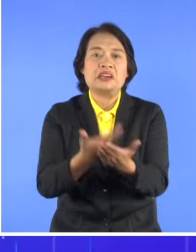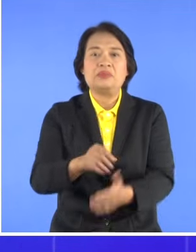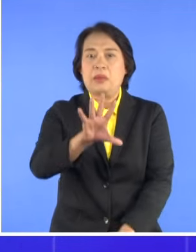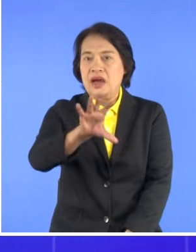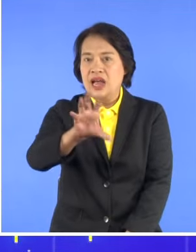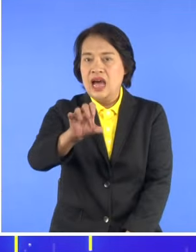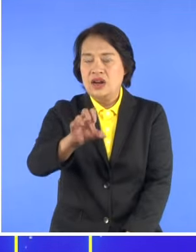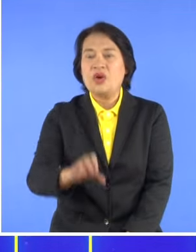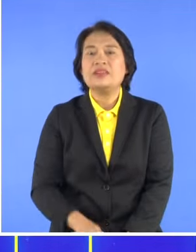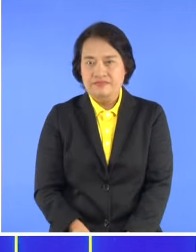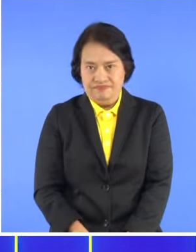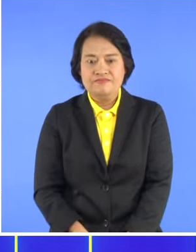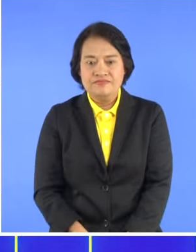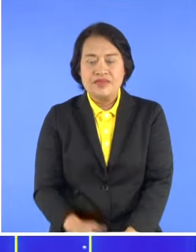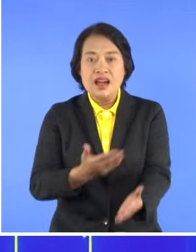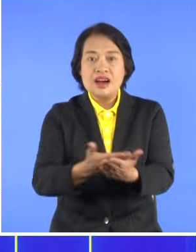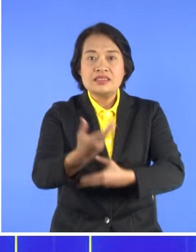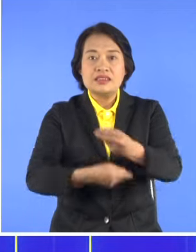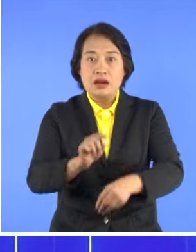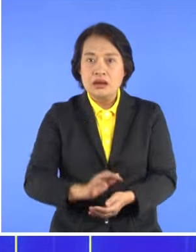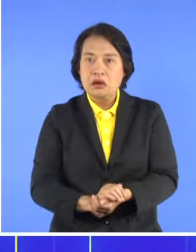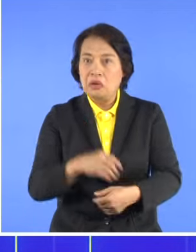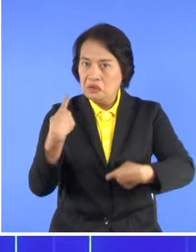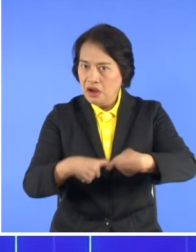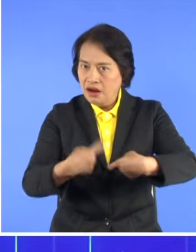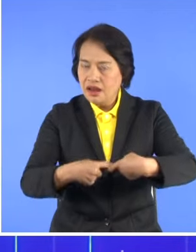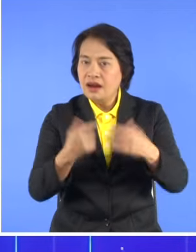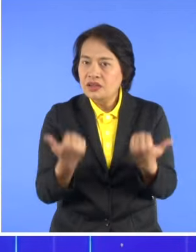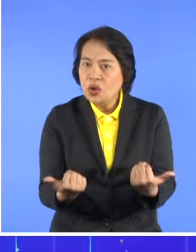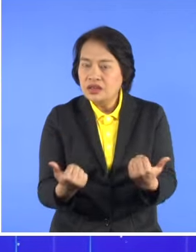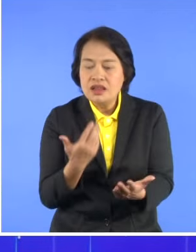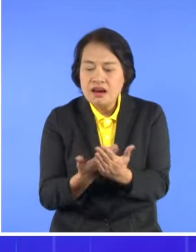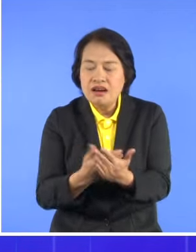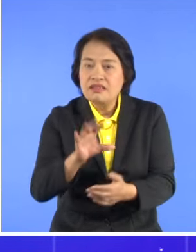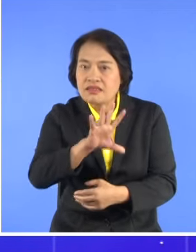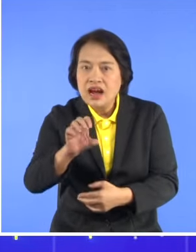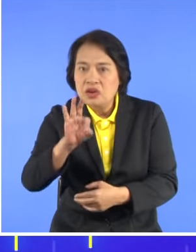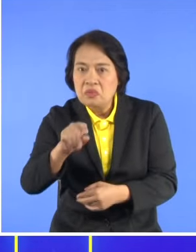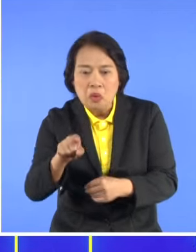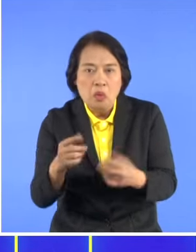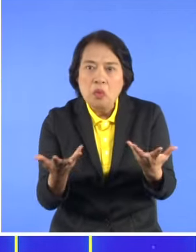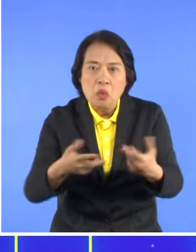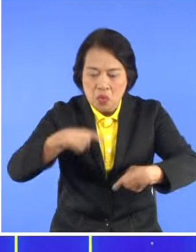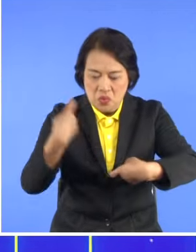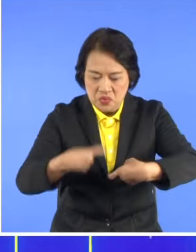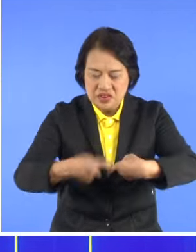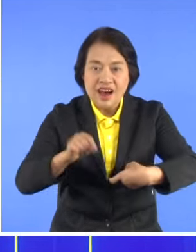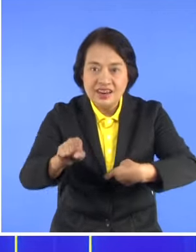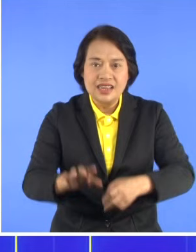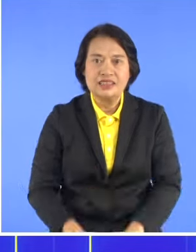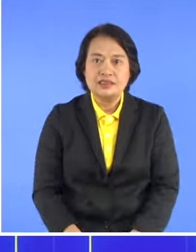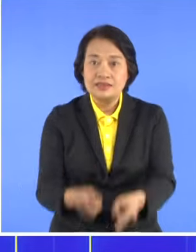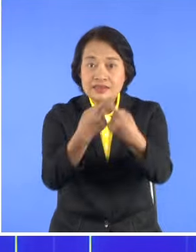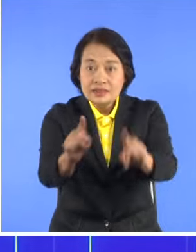500กว่าบาทนี่ซื้อได้ใช่่ๆๆยไม่ซื้อยากด้วยออทุกวันนี้หายากด้วย 500กว่าบาทเนี่ย 590บาทเนี่ยหายากใช่มั้ยแต่ว่าถ้าไปสักยันตเนี่ย